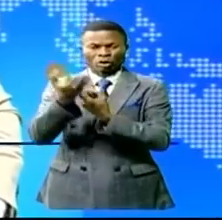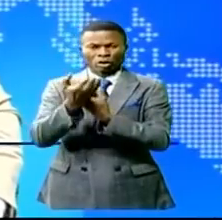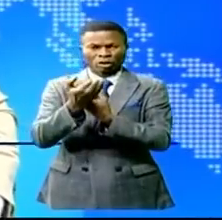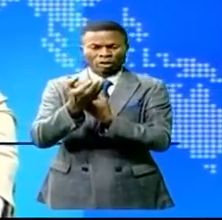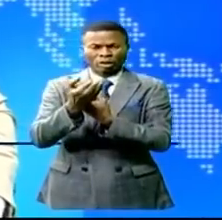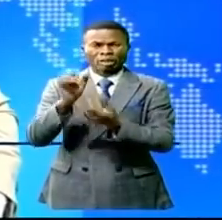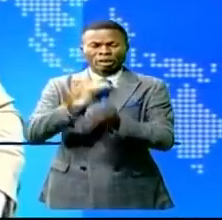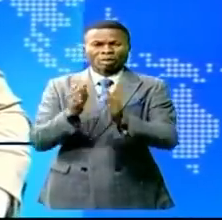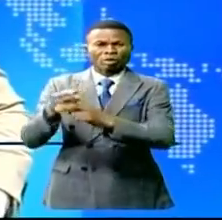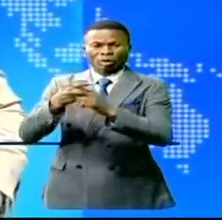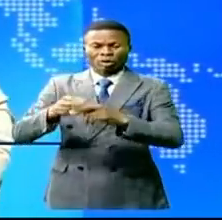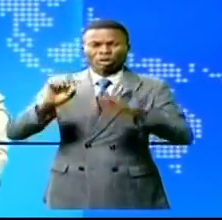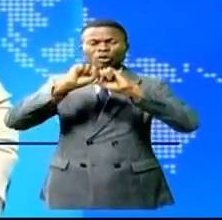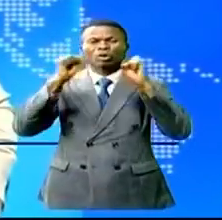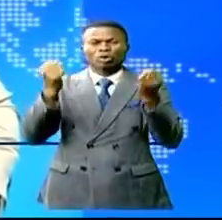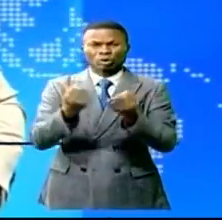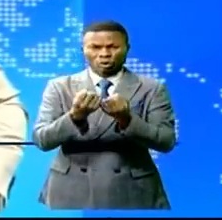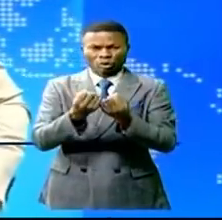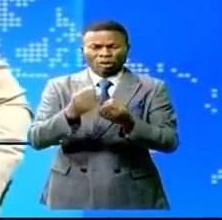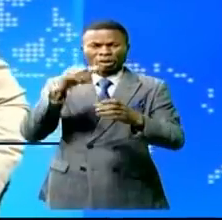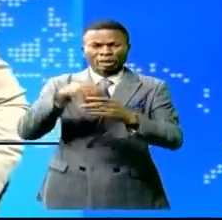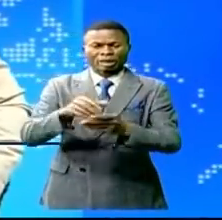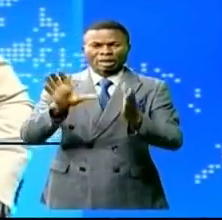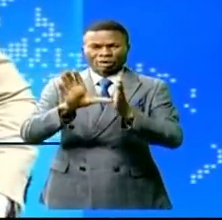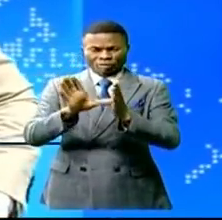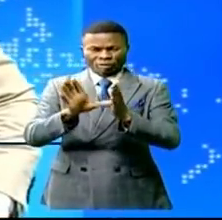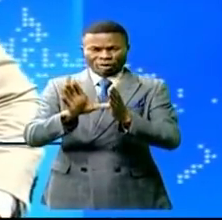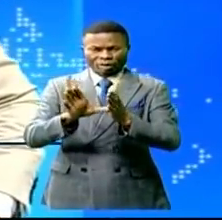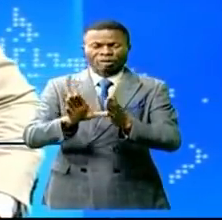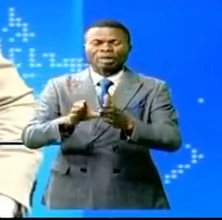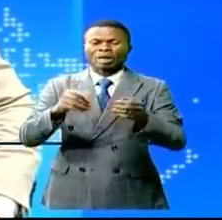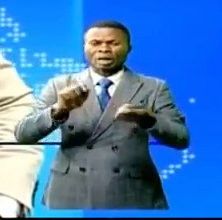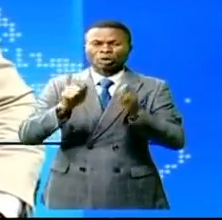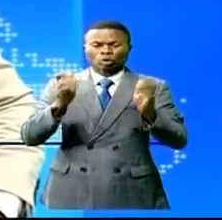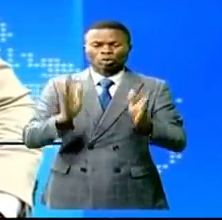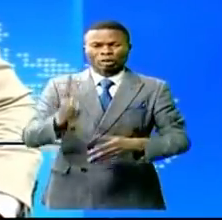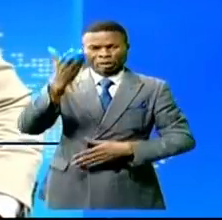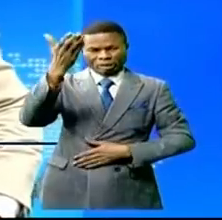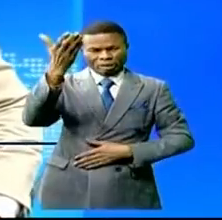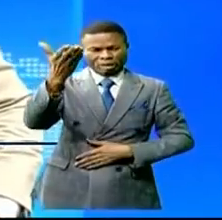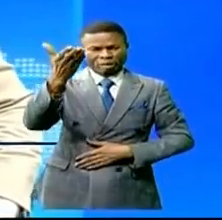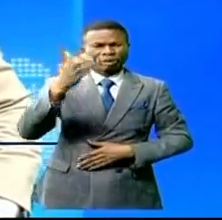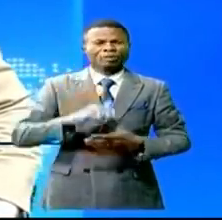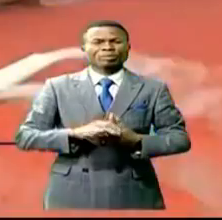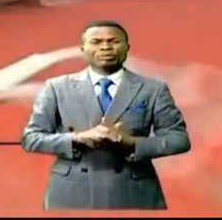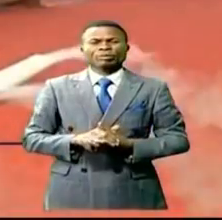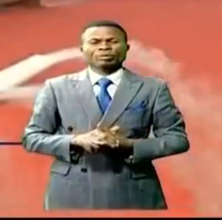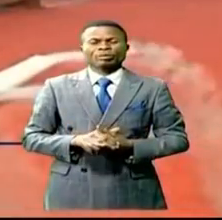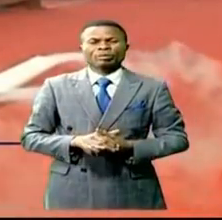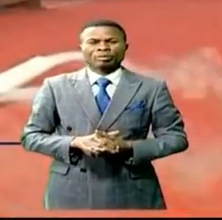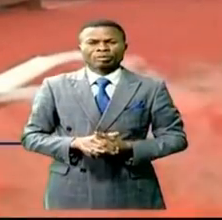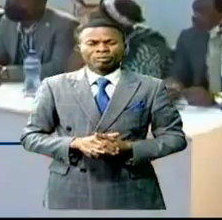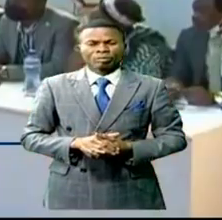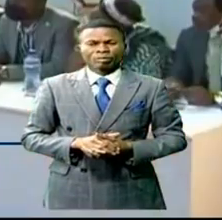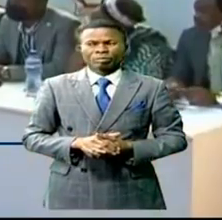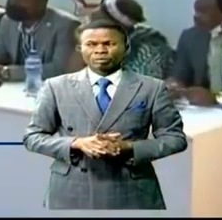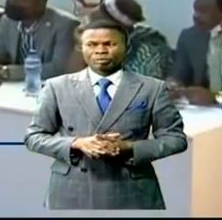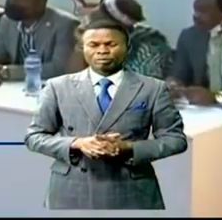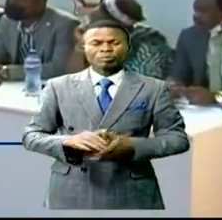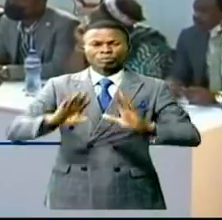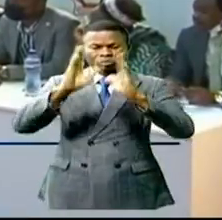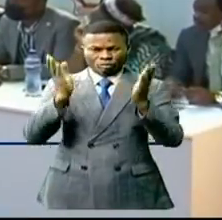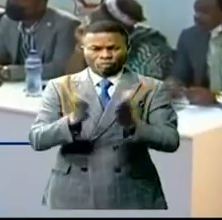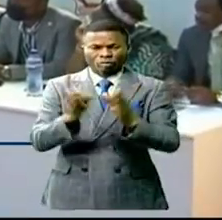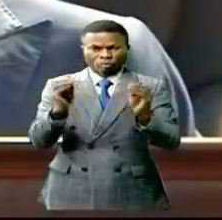de la sécurité sociale dans un reportage signé bernard bodo et sylvie mombo péter nationaux se sont retrouvés